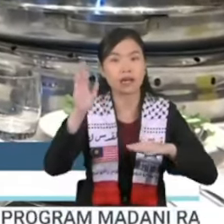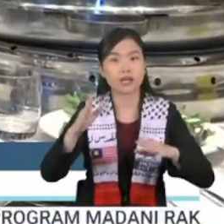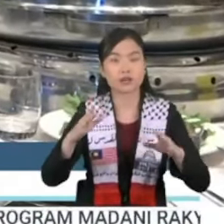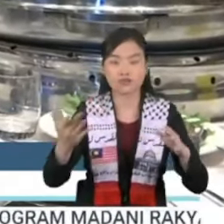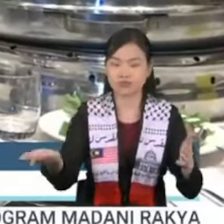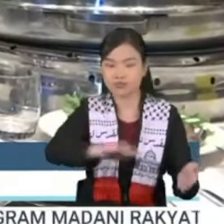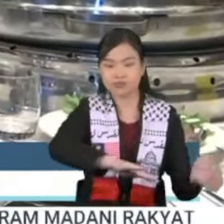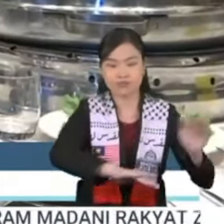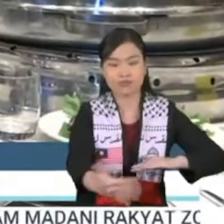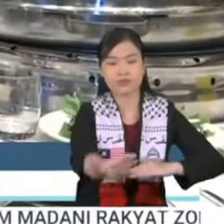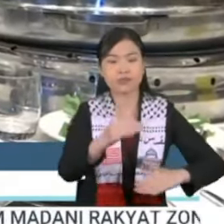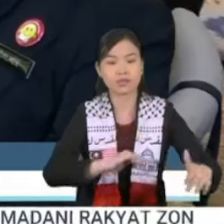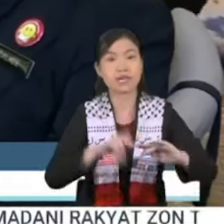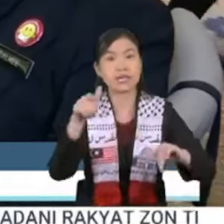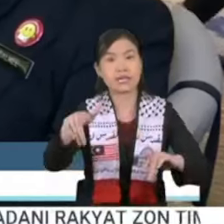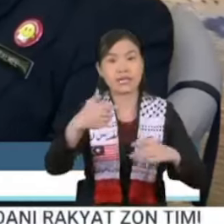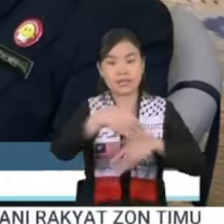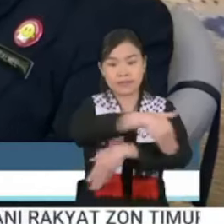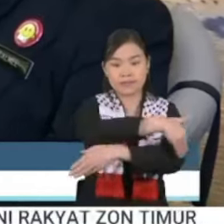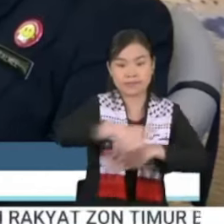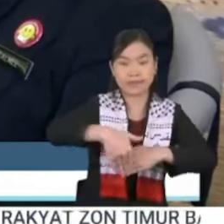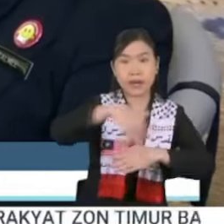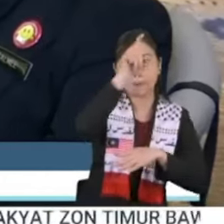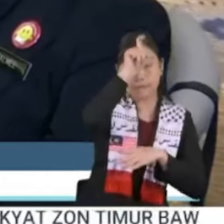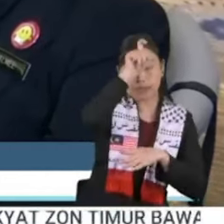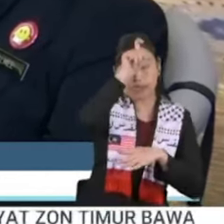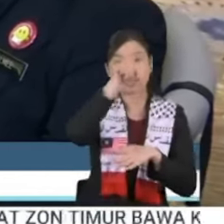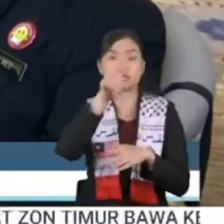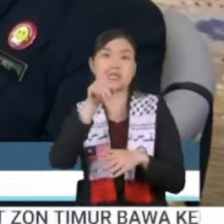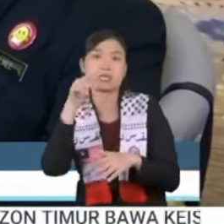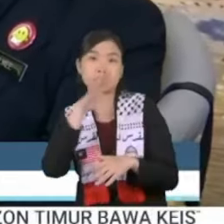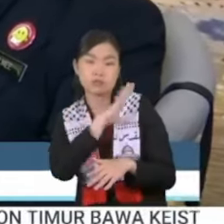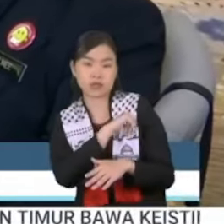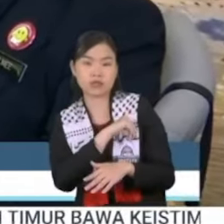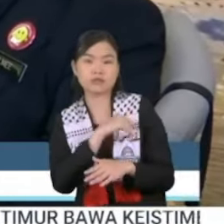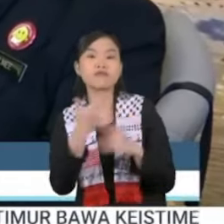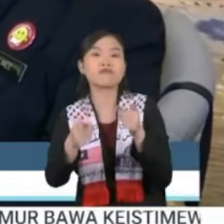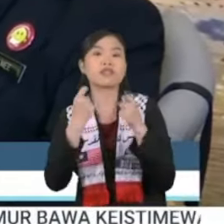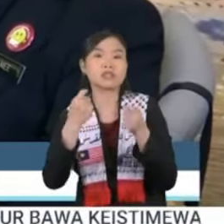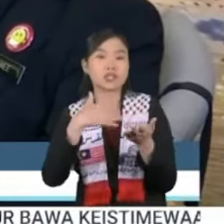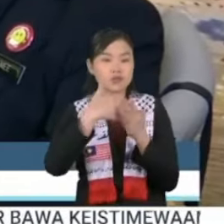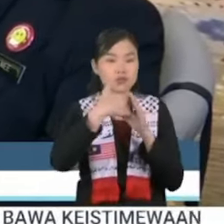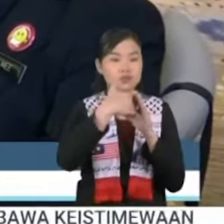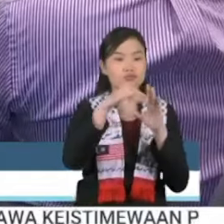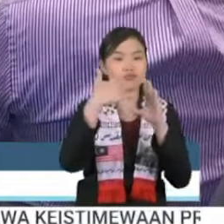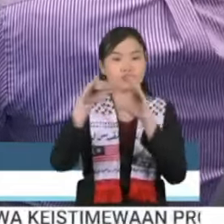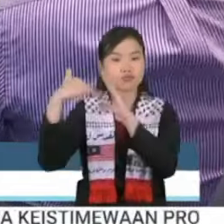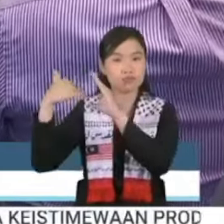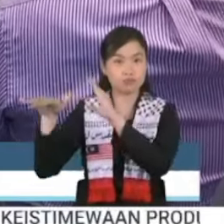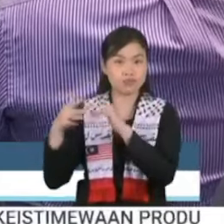di sempadan Mesir, Palestin bagi mempercepatkan proses agihan.